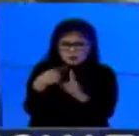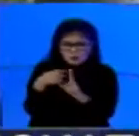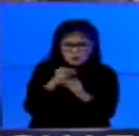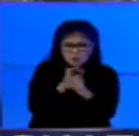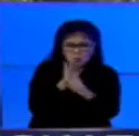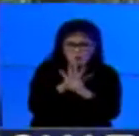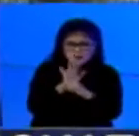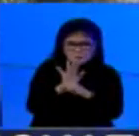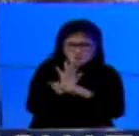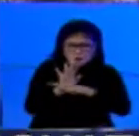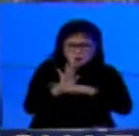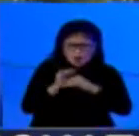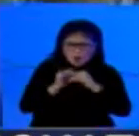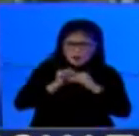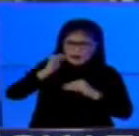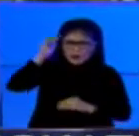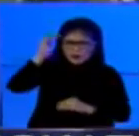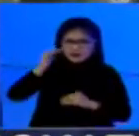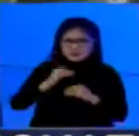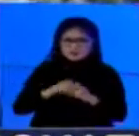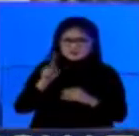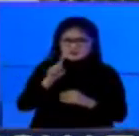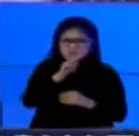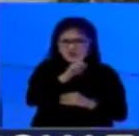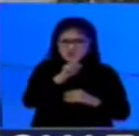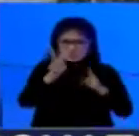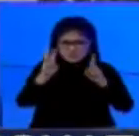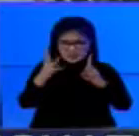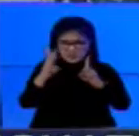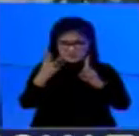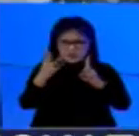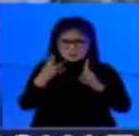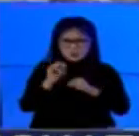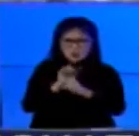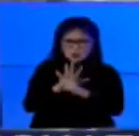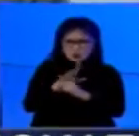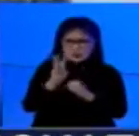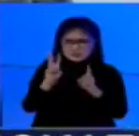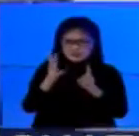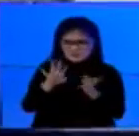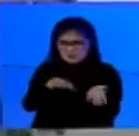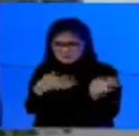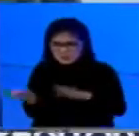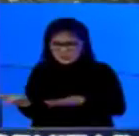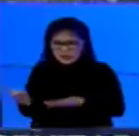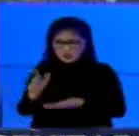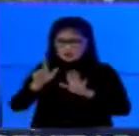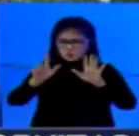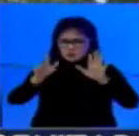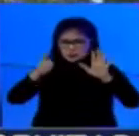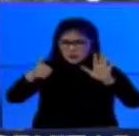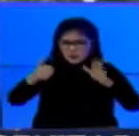Bojonegoro terus meningkat. Tercatat 113 kasus COVID-19, 13 diantaranya meninggal dunia, sementara 76 lainnya masih